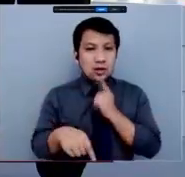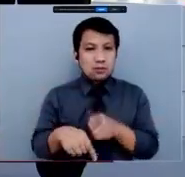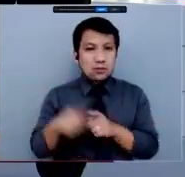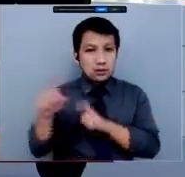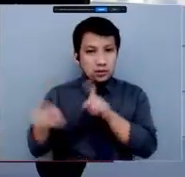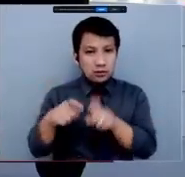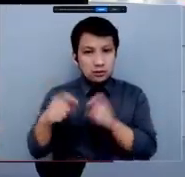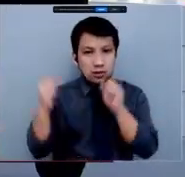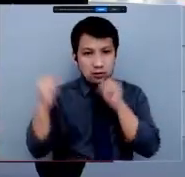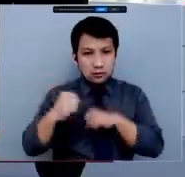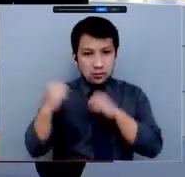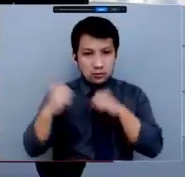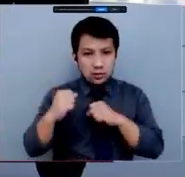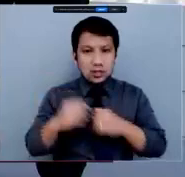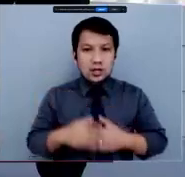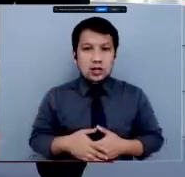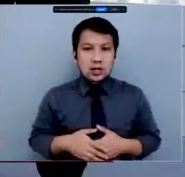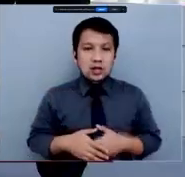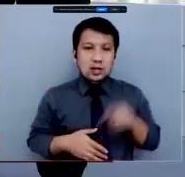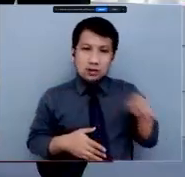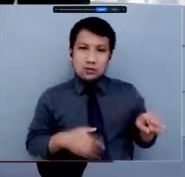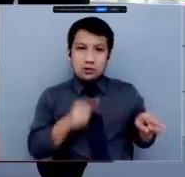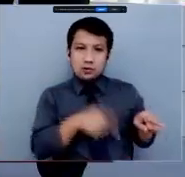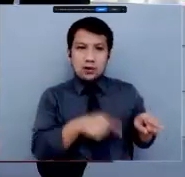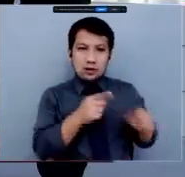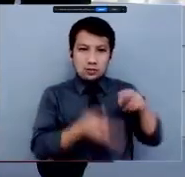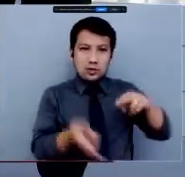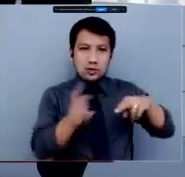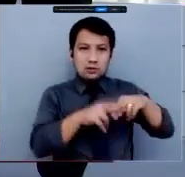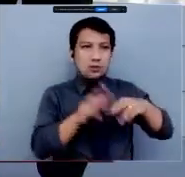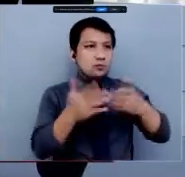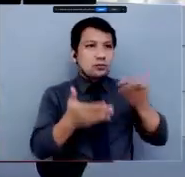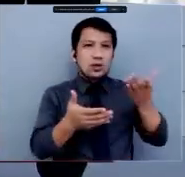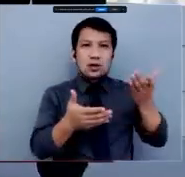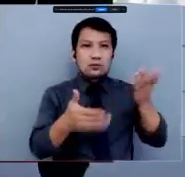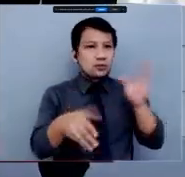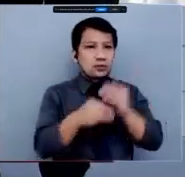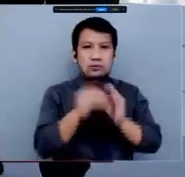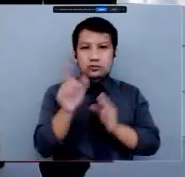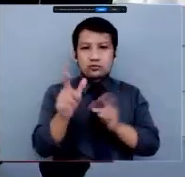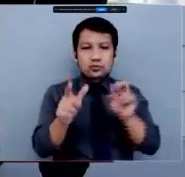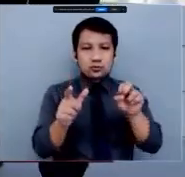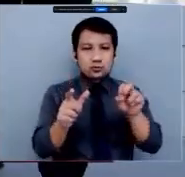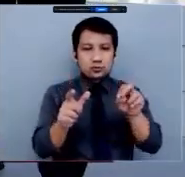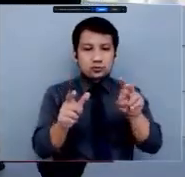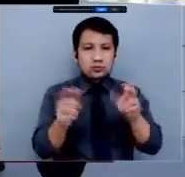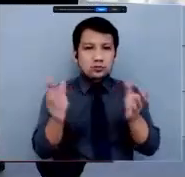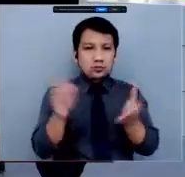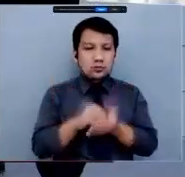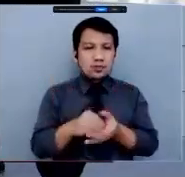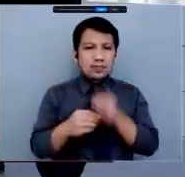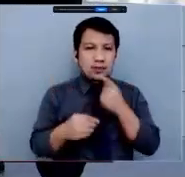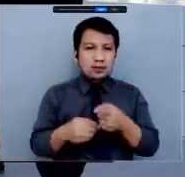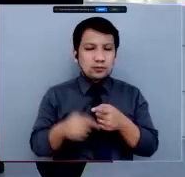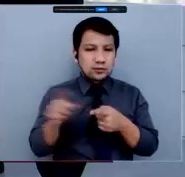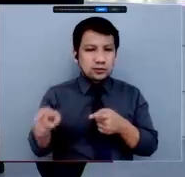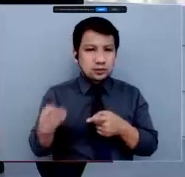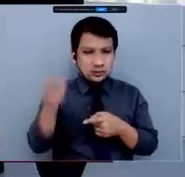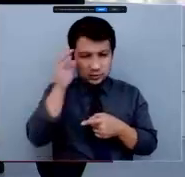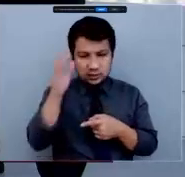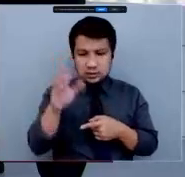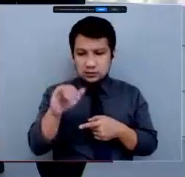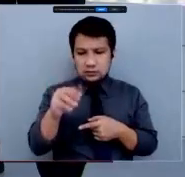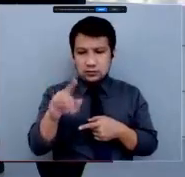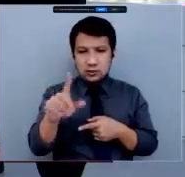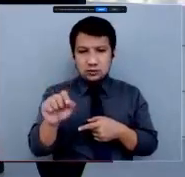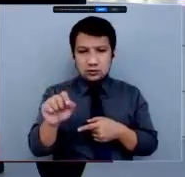agreements. Ang moratorium na yan po, nakapataw noon pang taong 2012. At higit sa lahat, ang sabi po ni Simato, meron naman daw